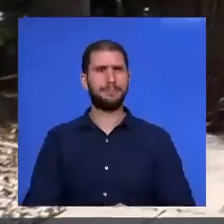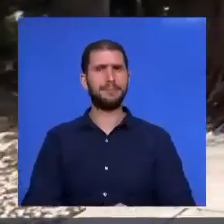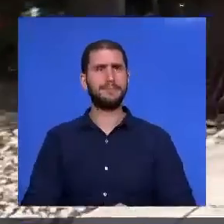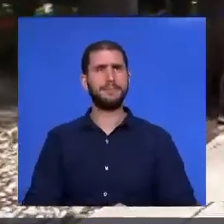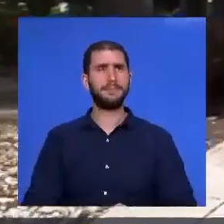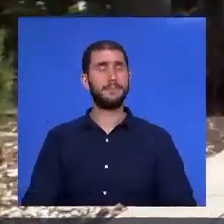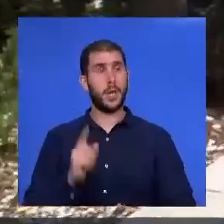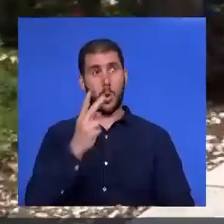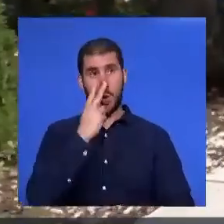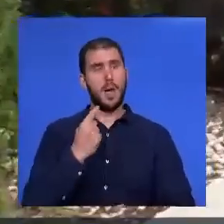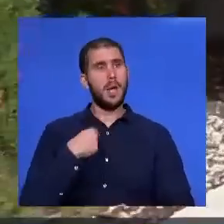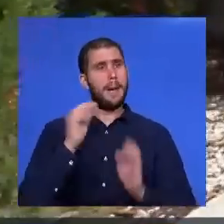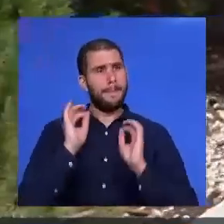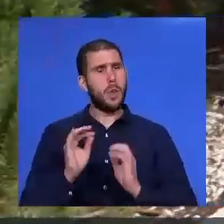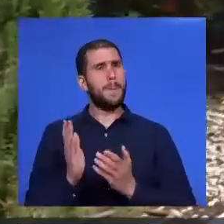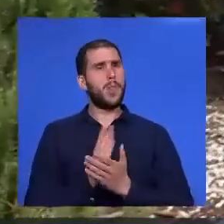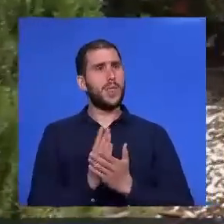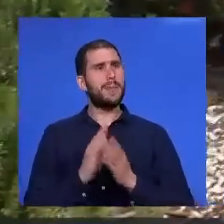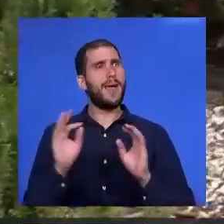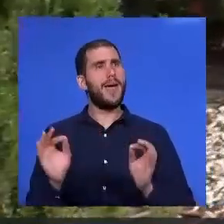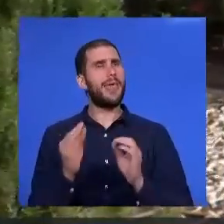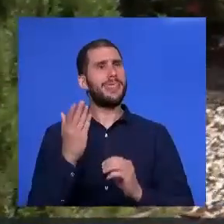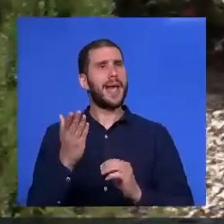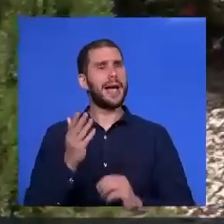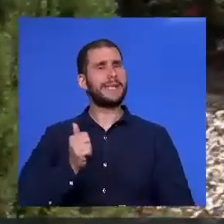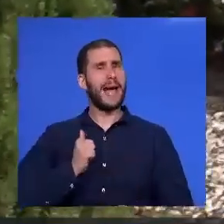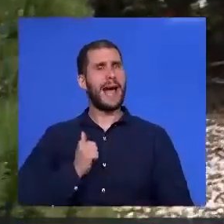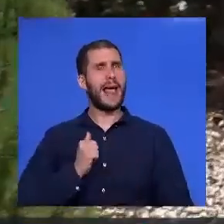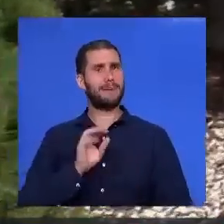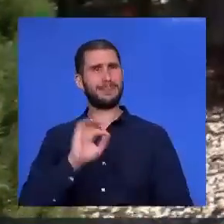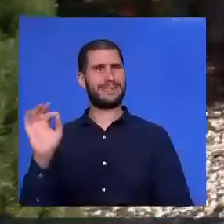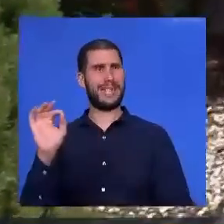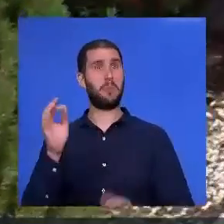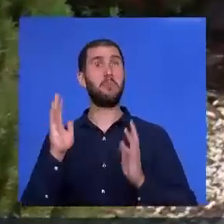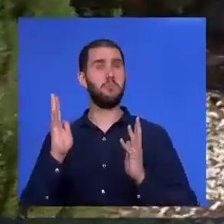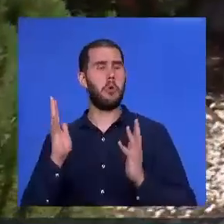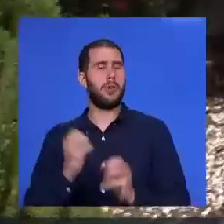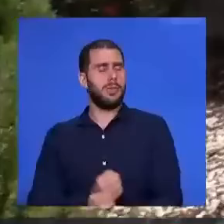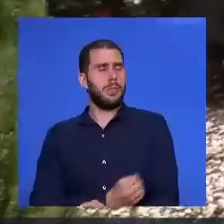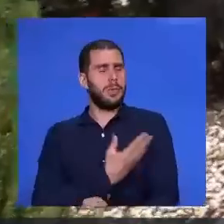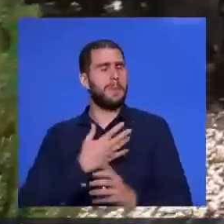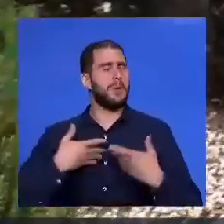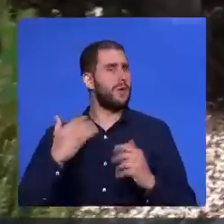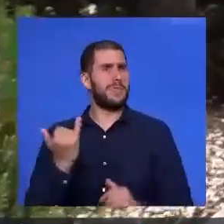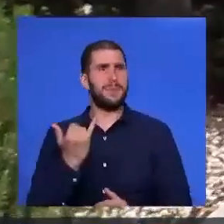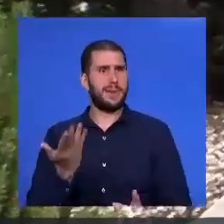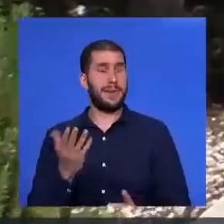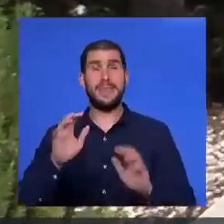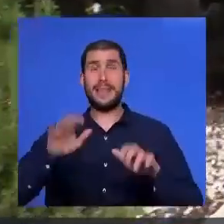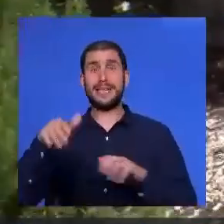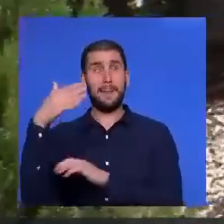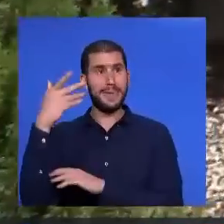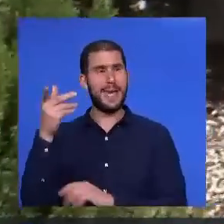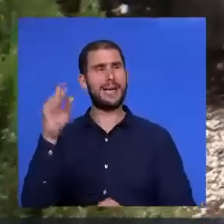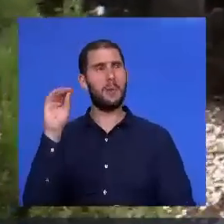את רואה, אנחנו בדיוק מתכוננים לטקס החיילים המצטיינים, שהוא מאוד מאוד מרגש תמיד, מאוד. נשיא המדינה יצחק